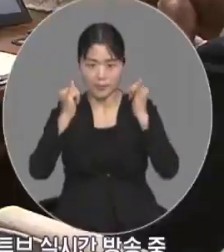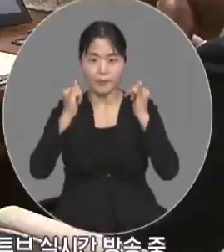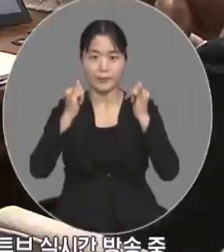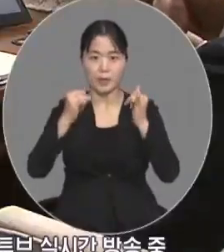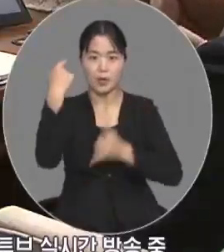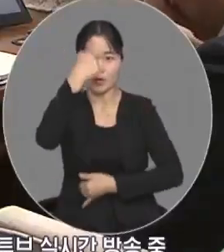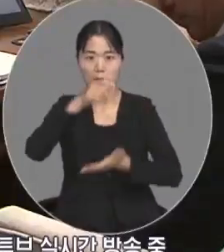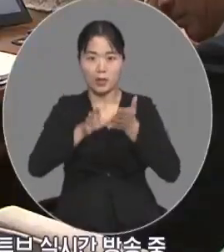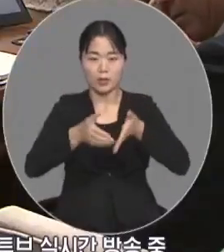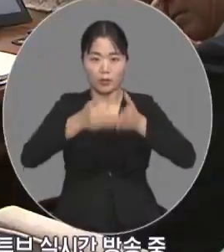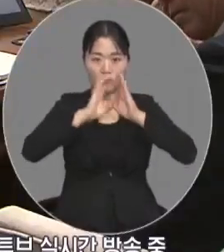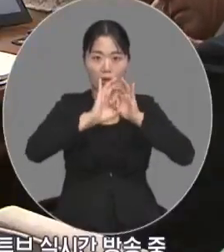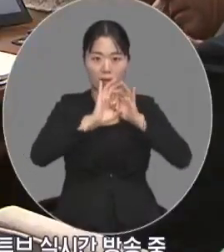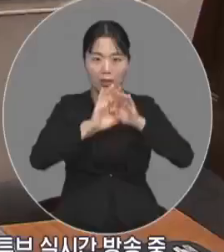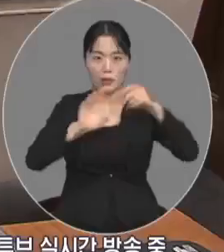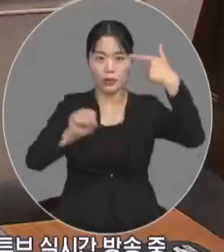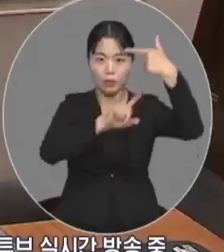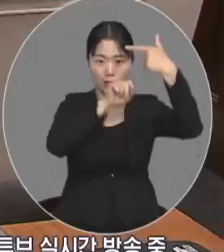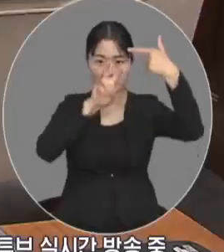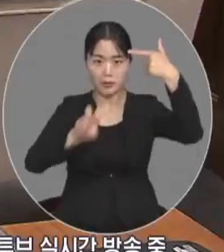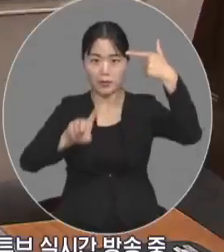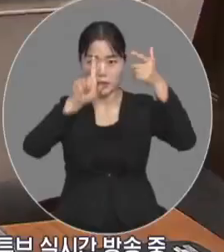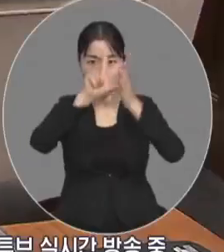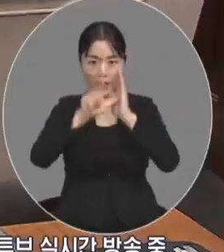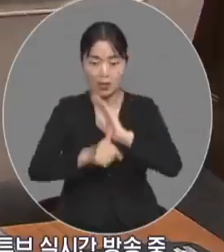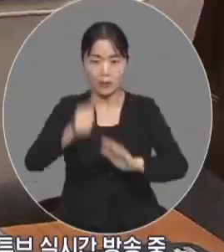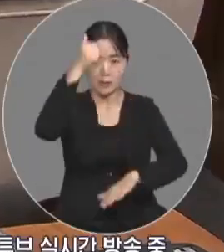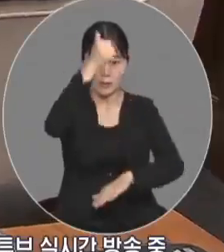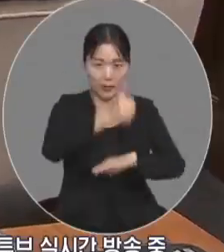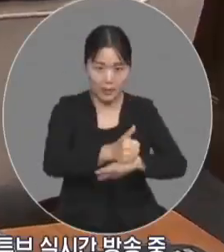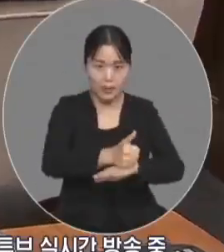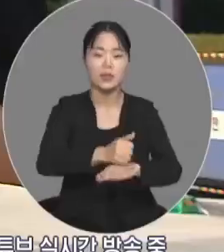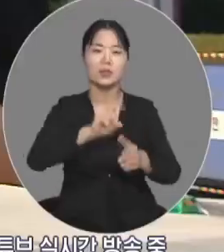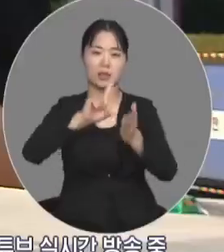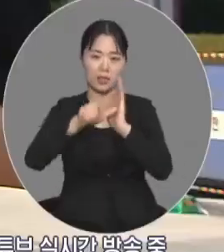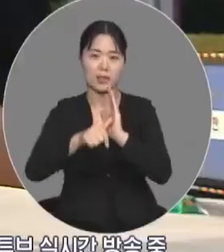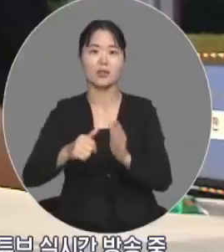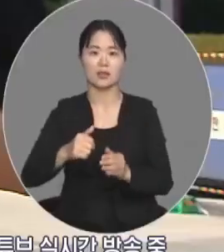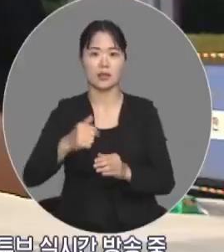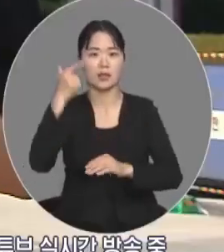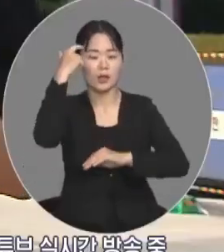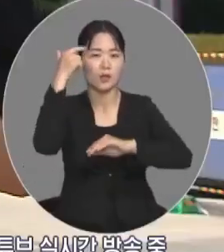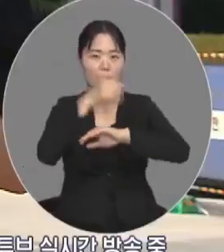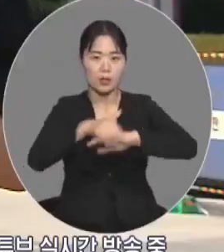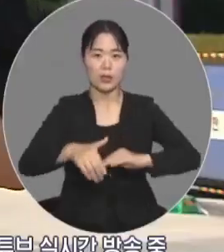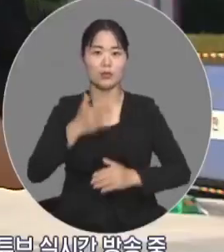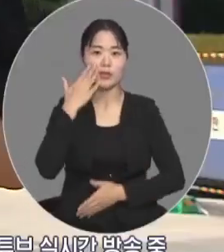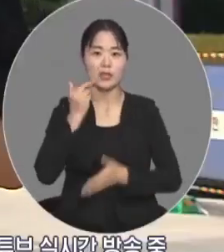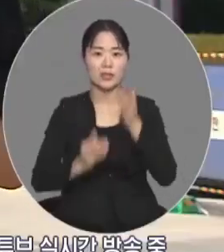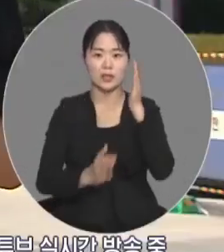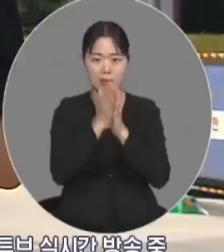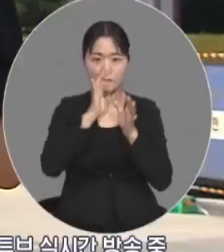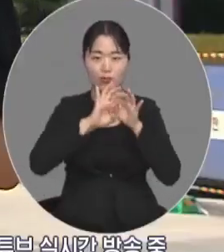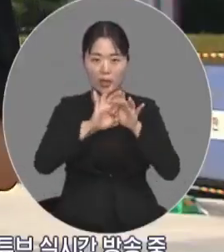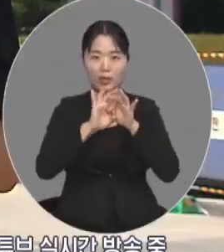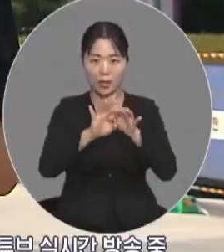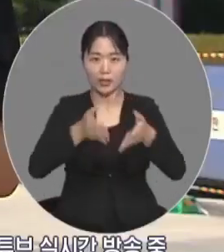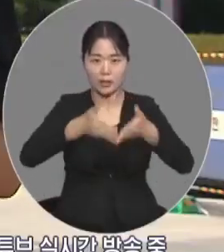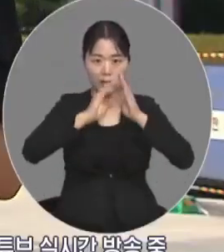오는 21일 시의회 본회의에서 최종 마무리될 전망입니다. 결국 울산시의 기업인 조형물 건립